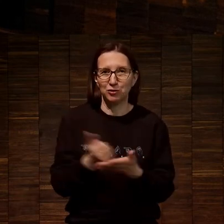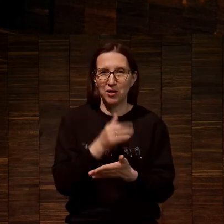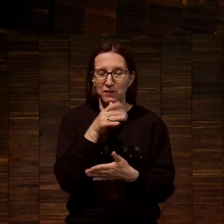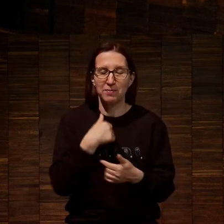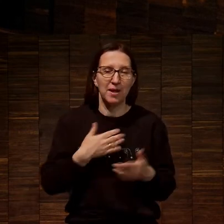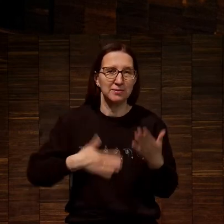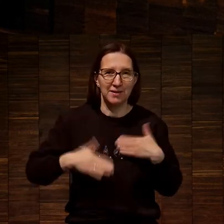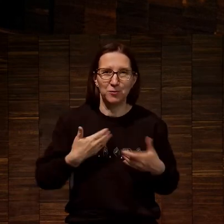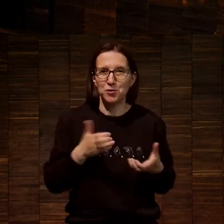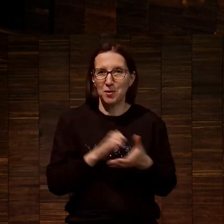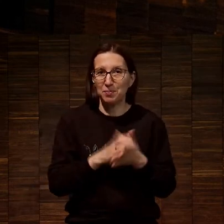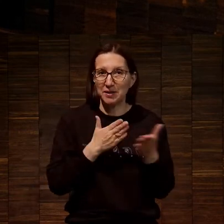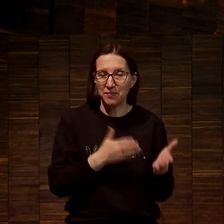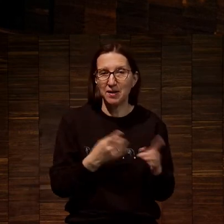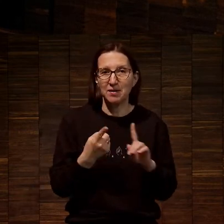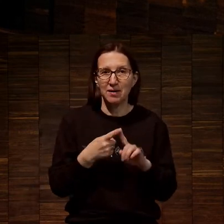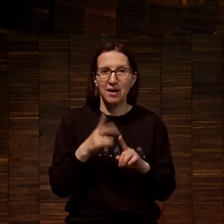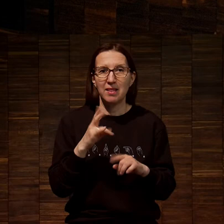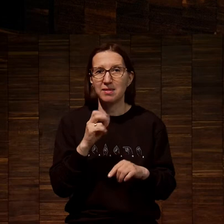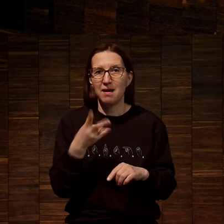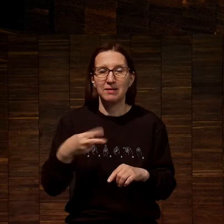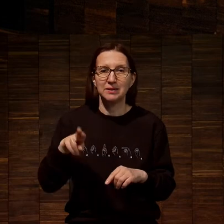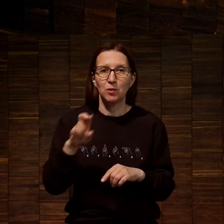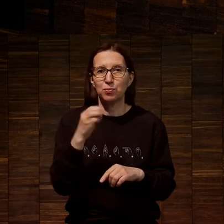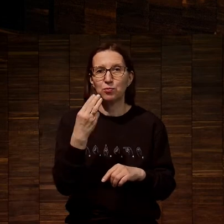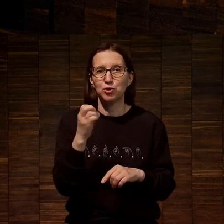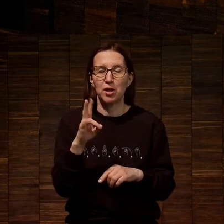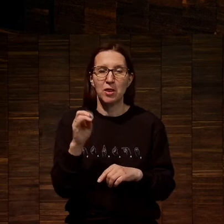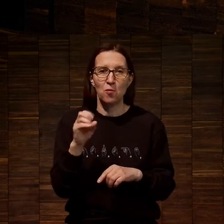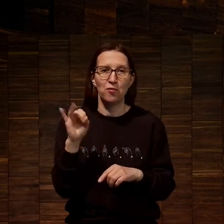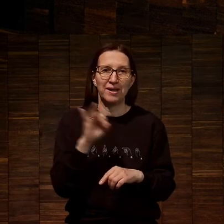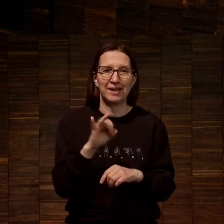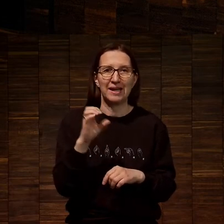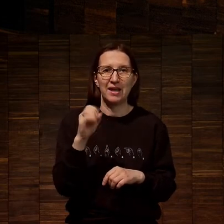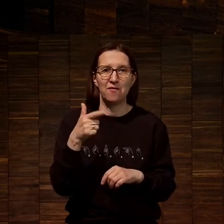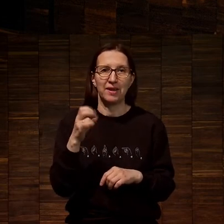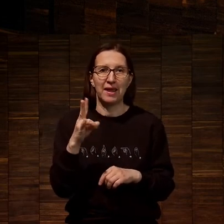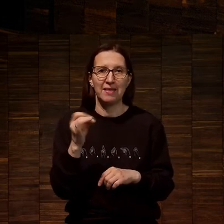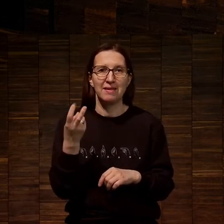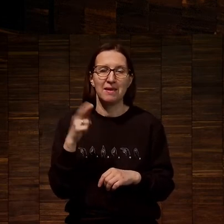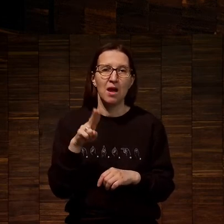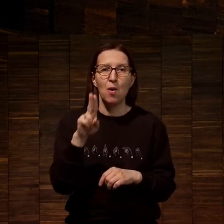гордостью представлю. Это Надя Бушенева и Евгений Бонневерт.